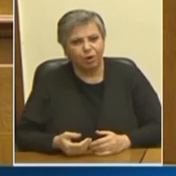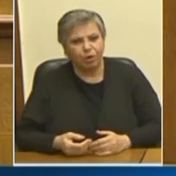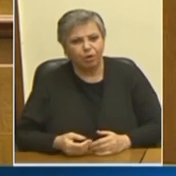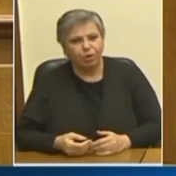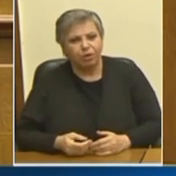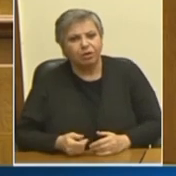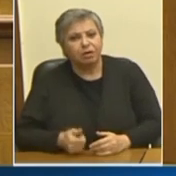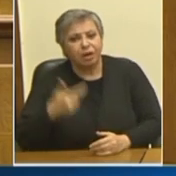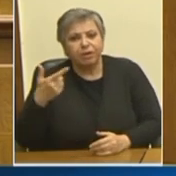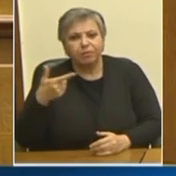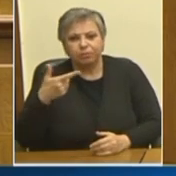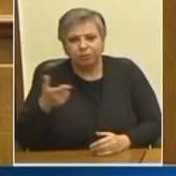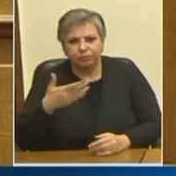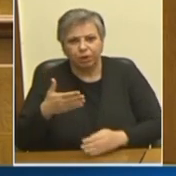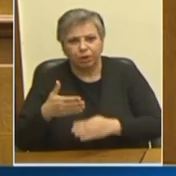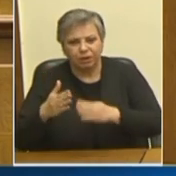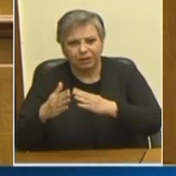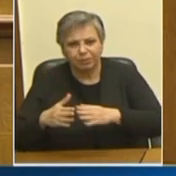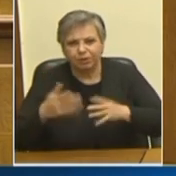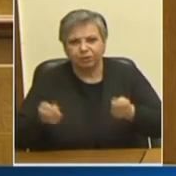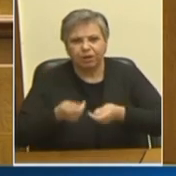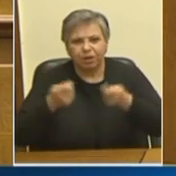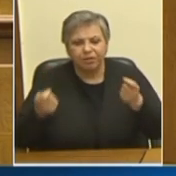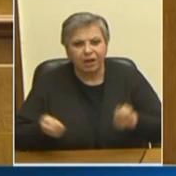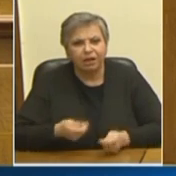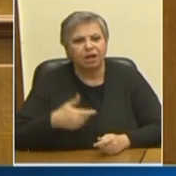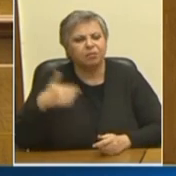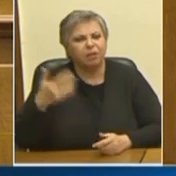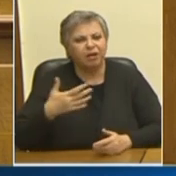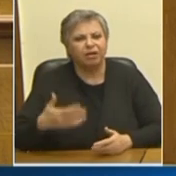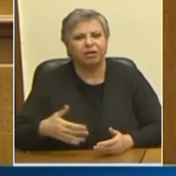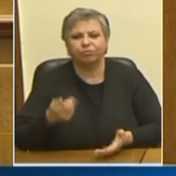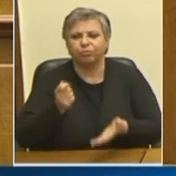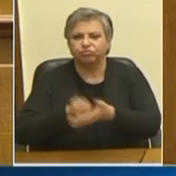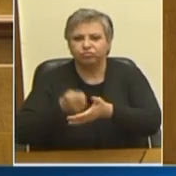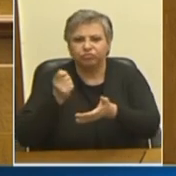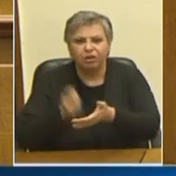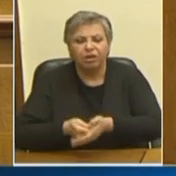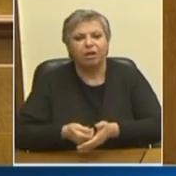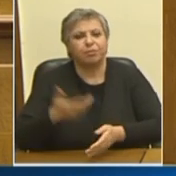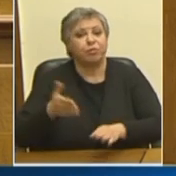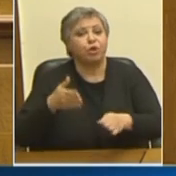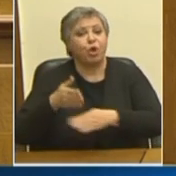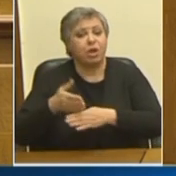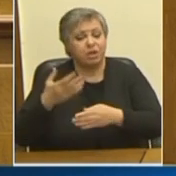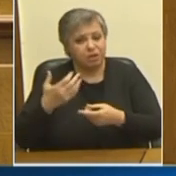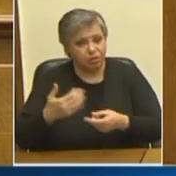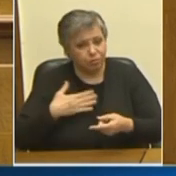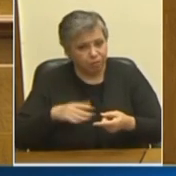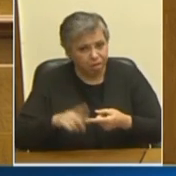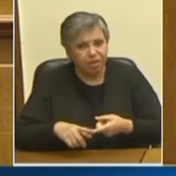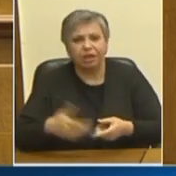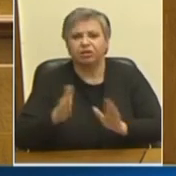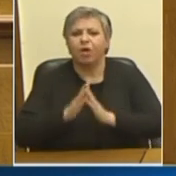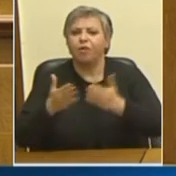σου. Πάλι θα υπάρχει πρόβλημα ότι από τη Δράμα θα μπαίνει στην Κρήτη. Θα θέλεις ενίκιον, θα